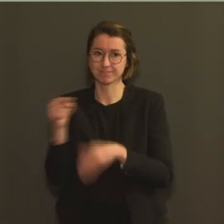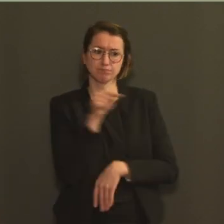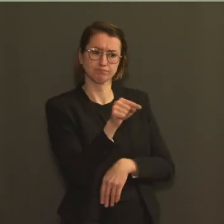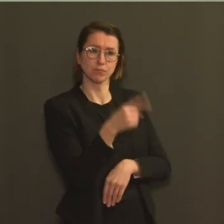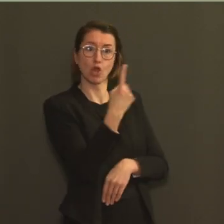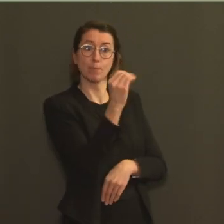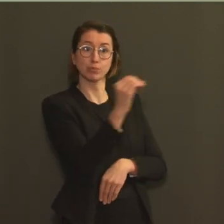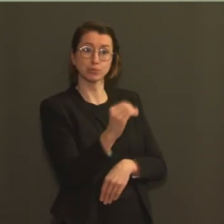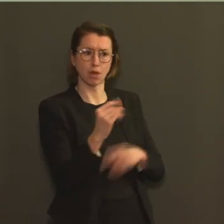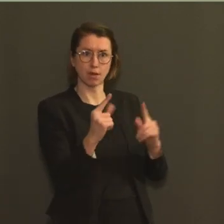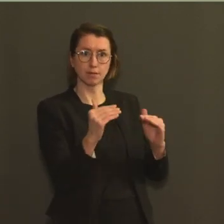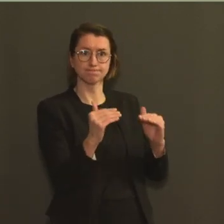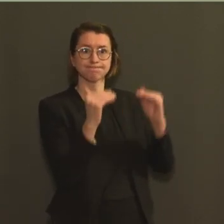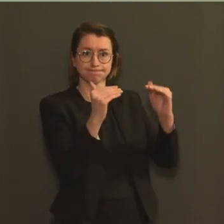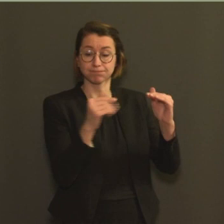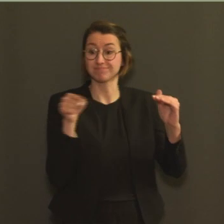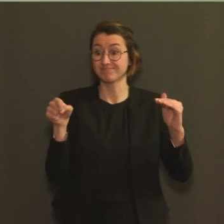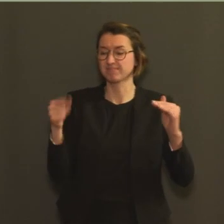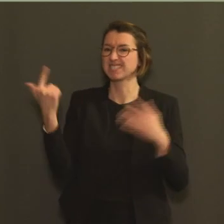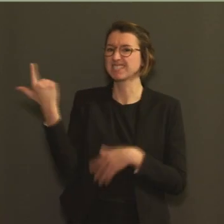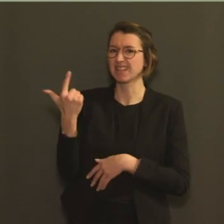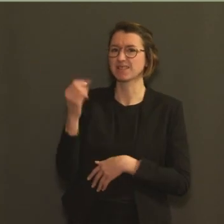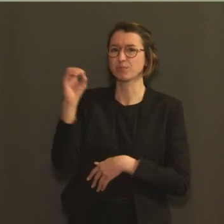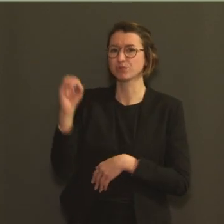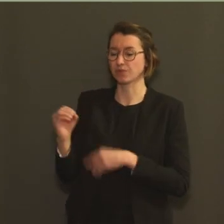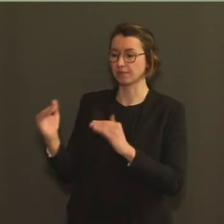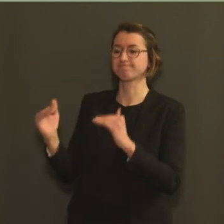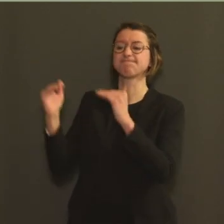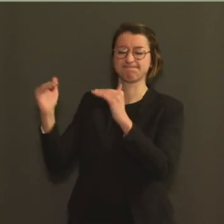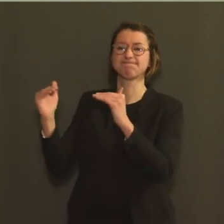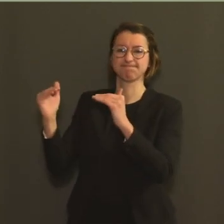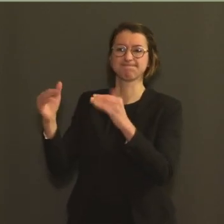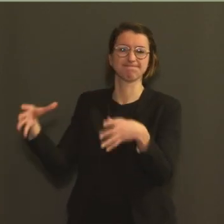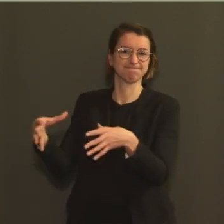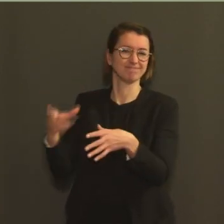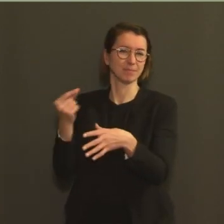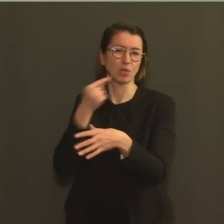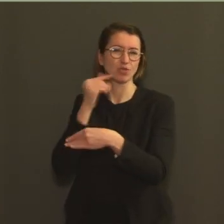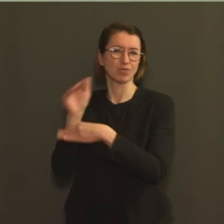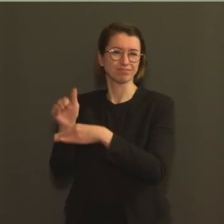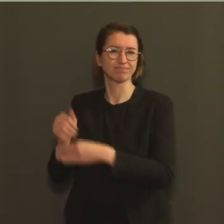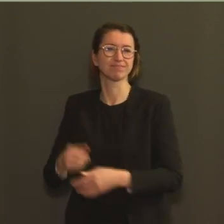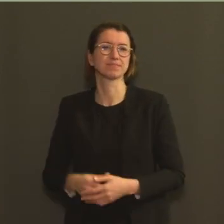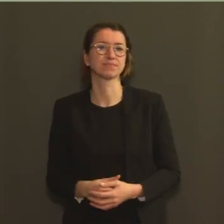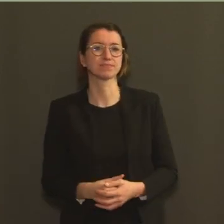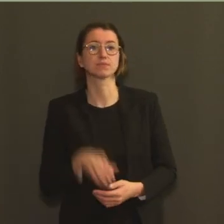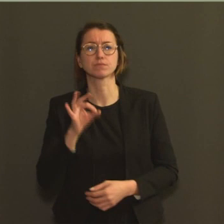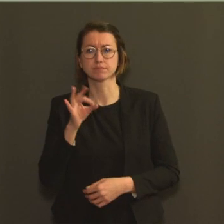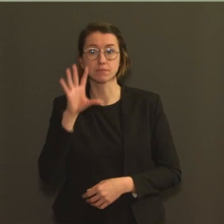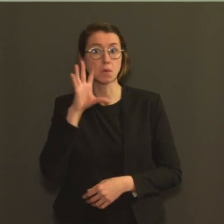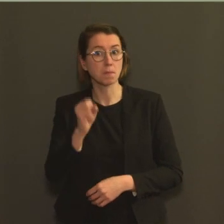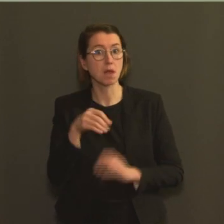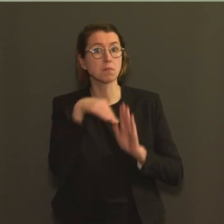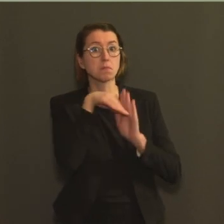chez les plus de 70 ans. Nous constatons toujours actuellement une diminution de l'ordre de 10% chez